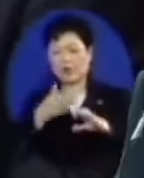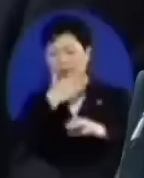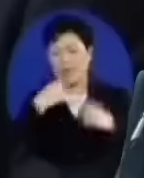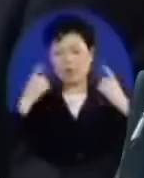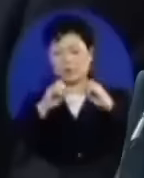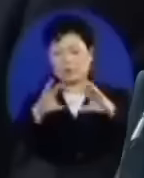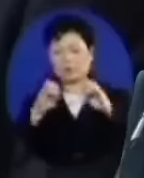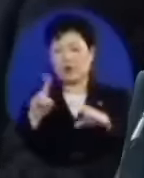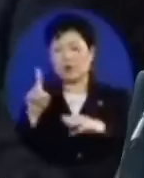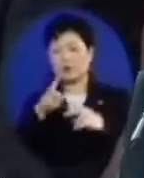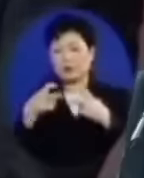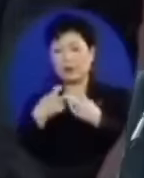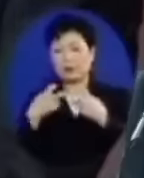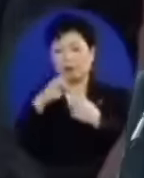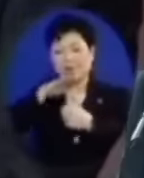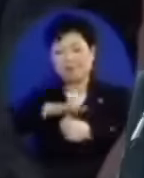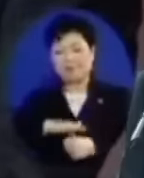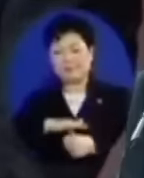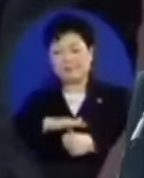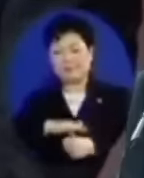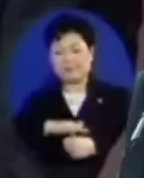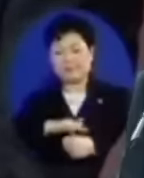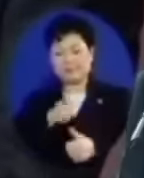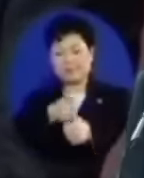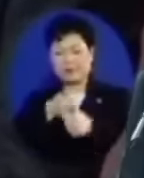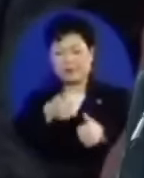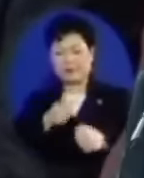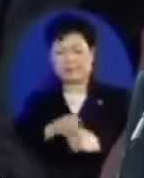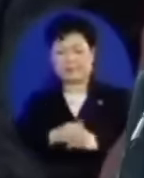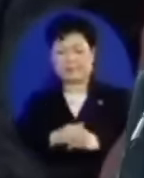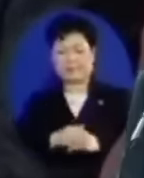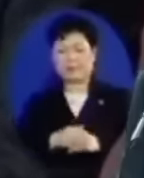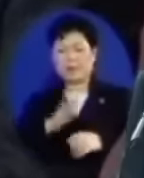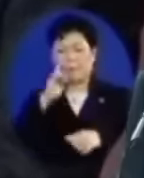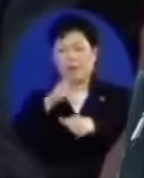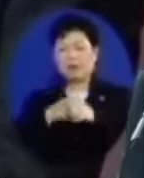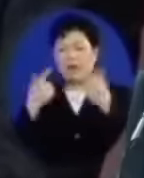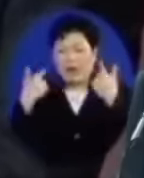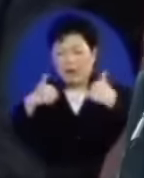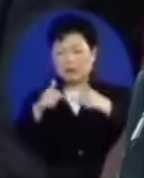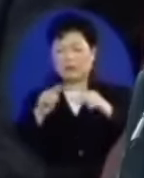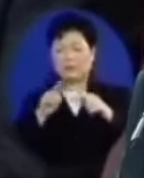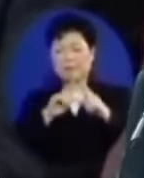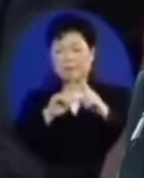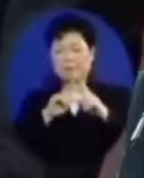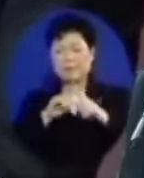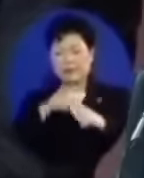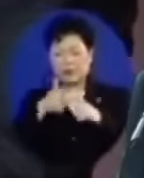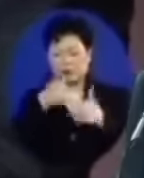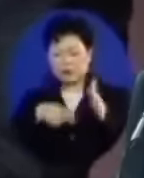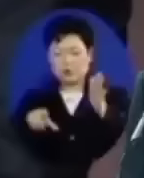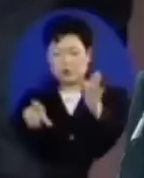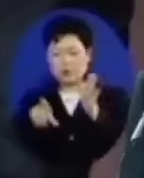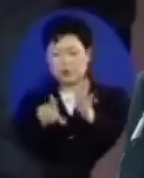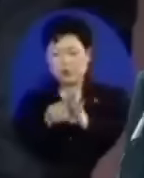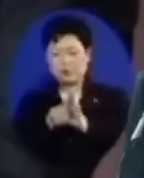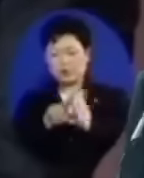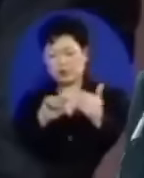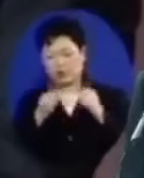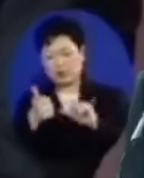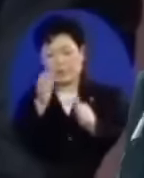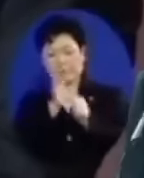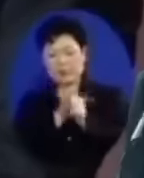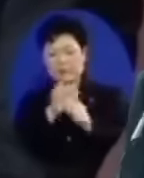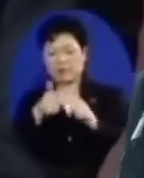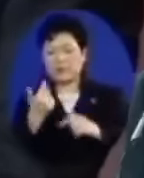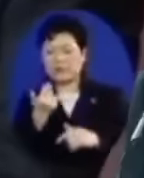견디낼 수 있었습니까? 그것은 바로 바울이 말한 것처럼 항상 그가 예수를 위하여 죽음에 넘겨오면 예수의